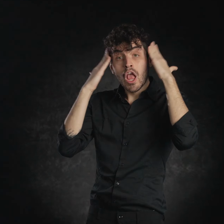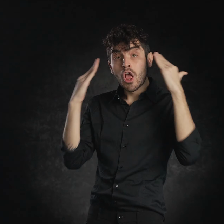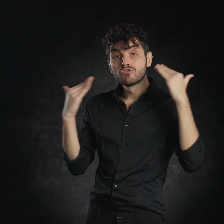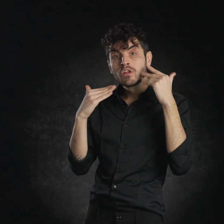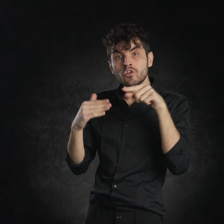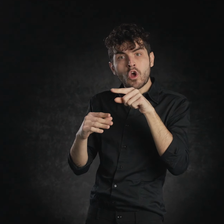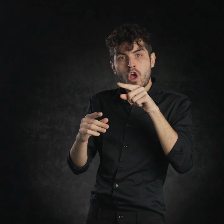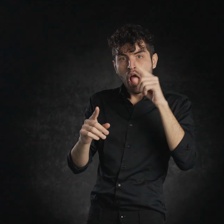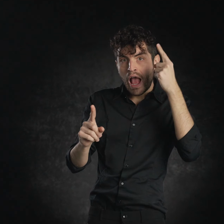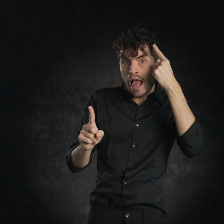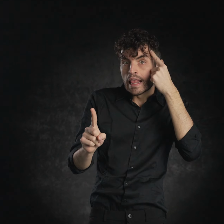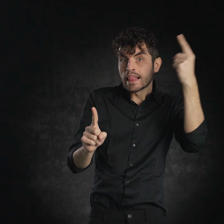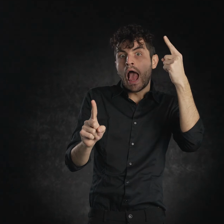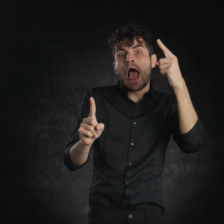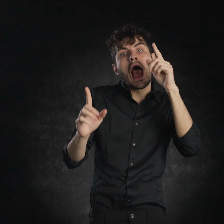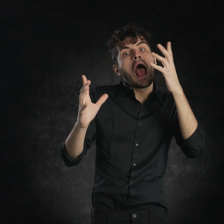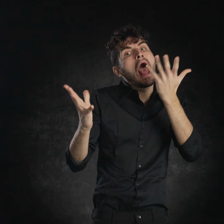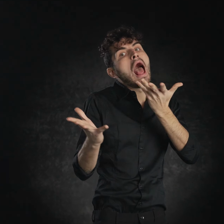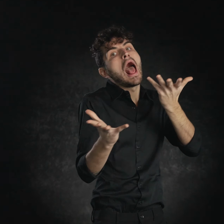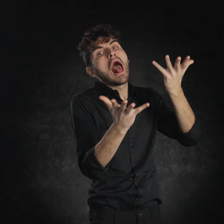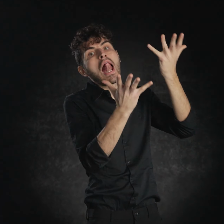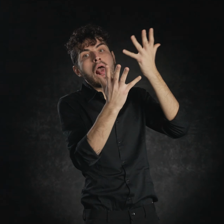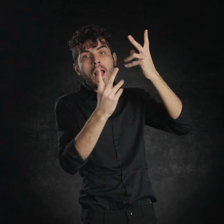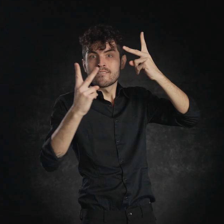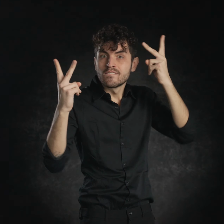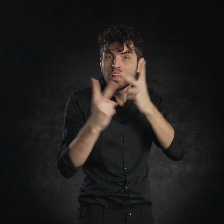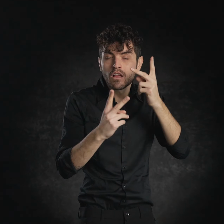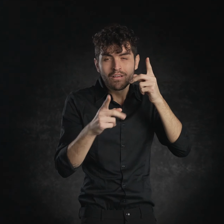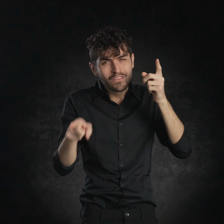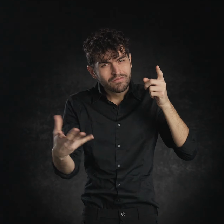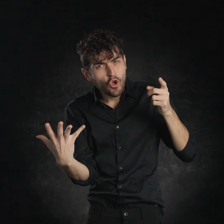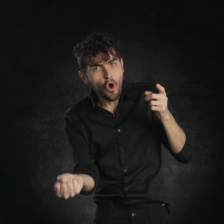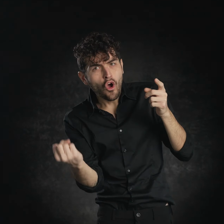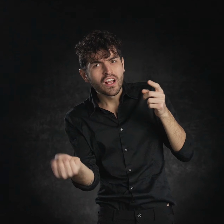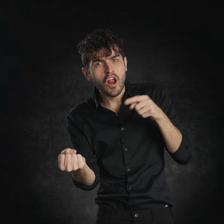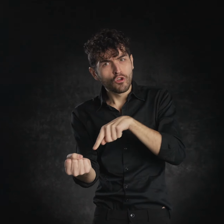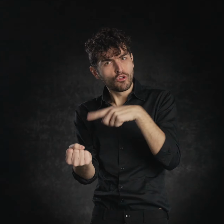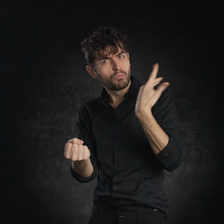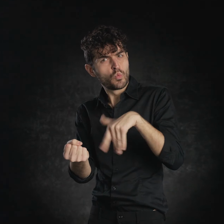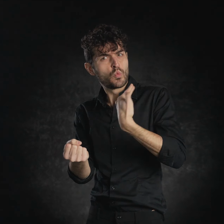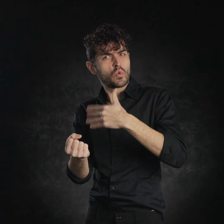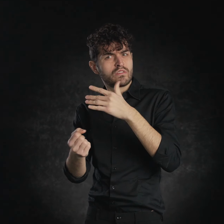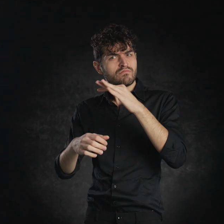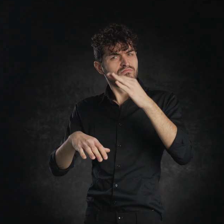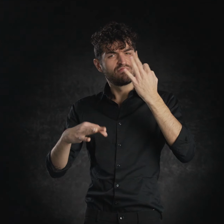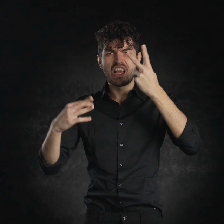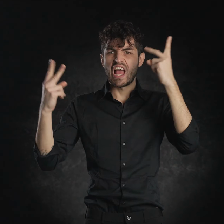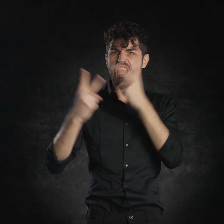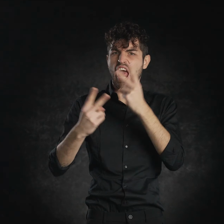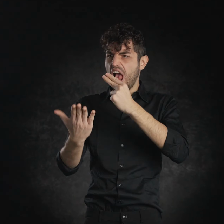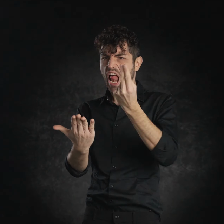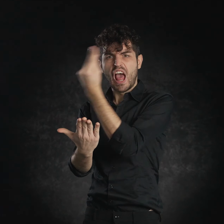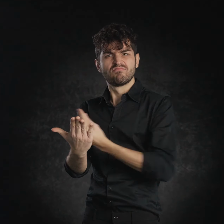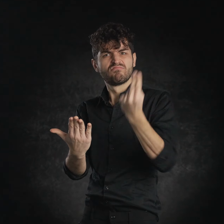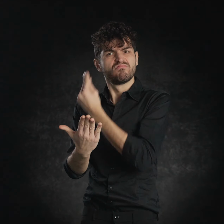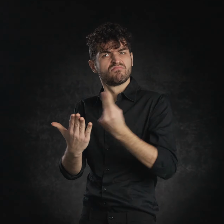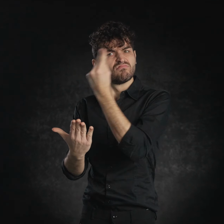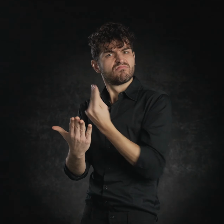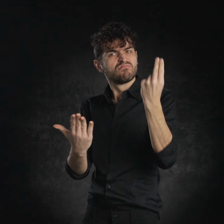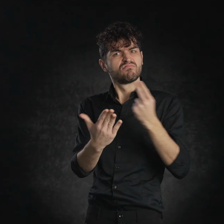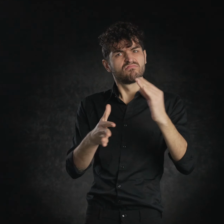dell'arte egizia che invece sa catturare le idee ha una